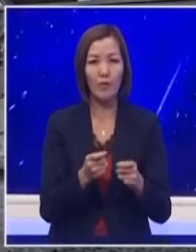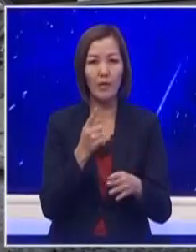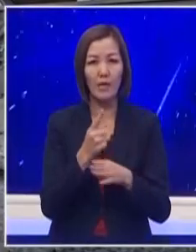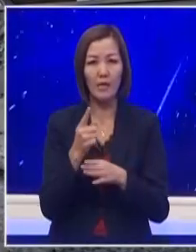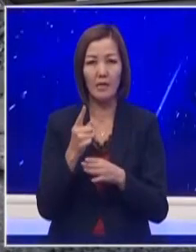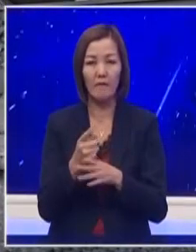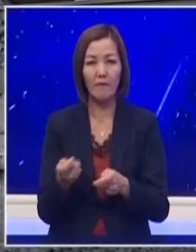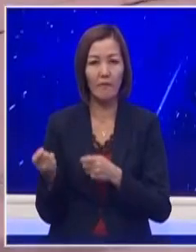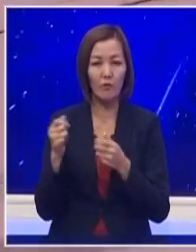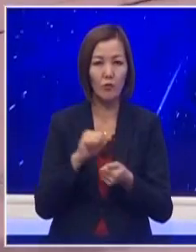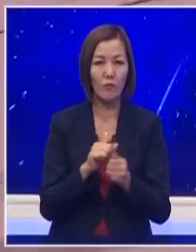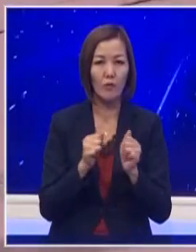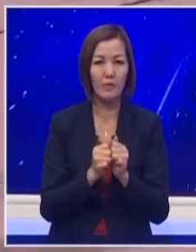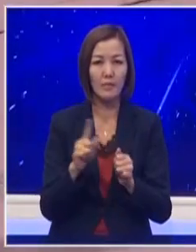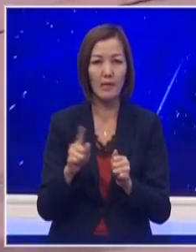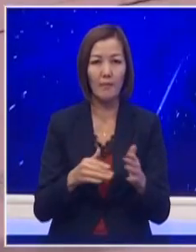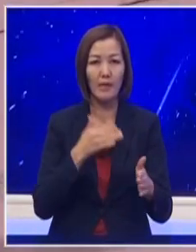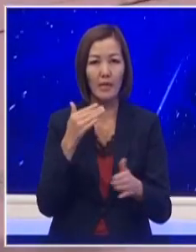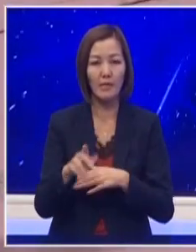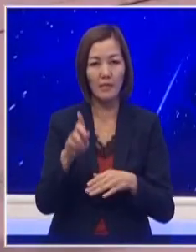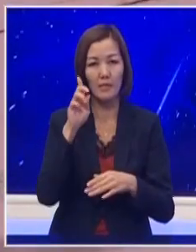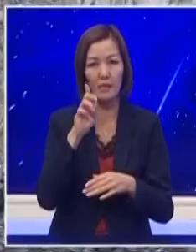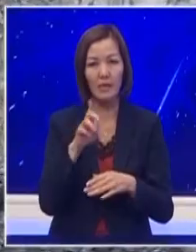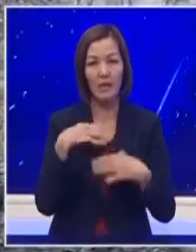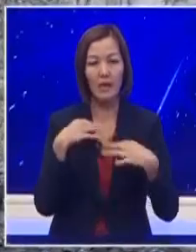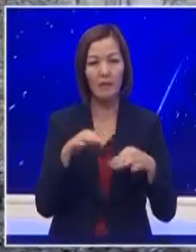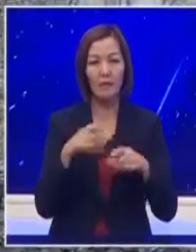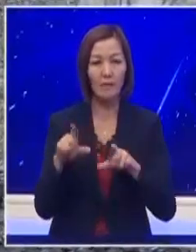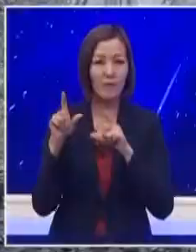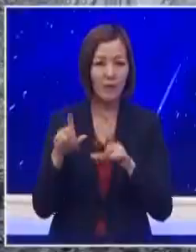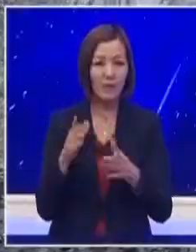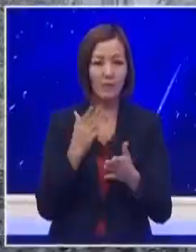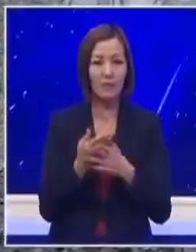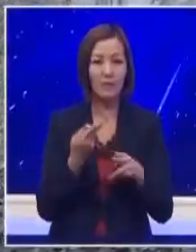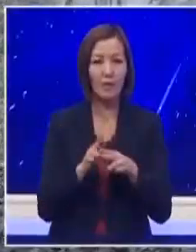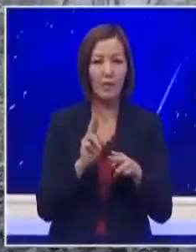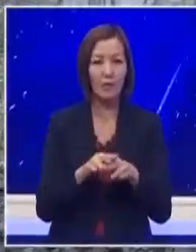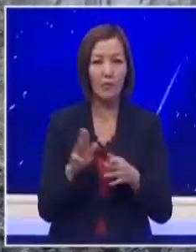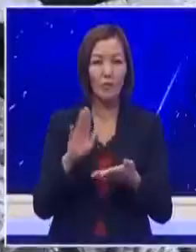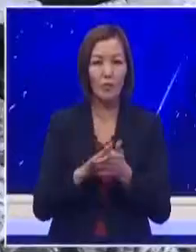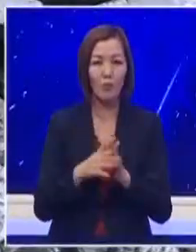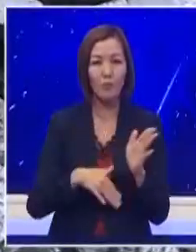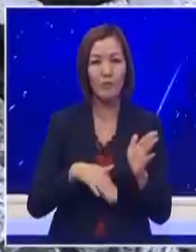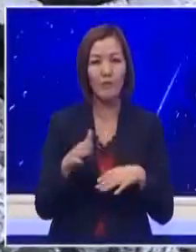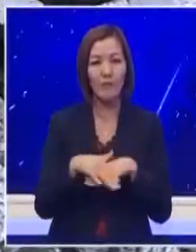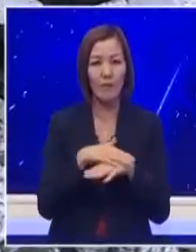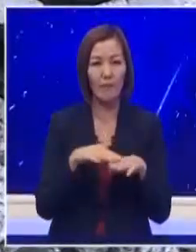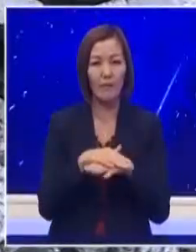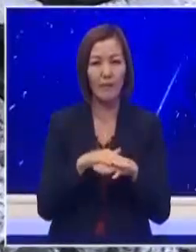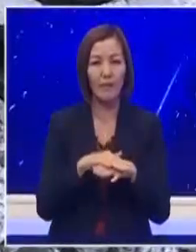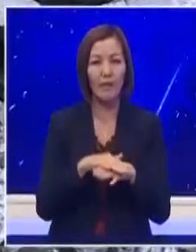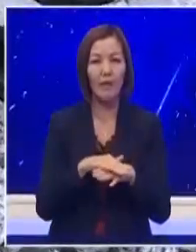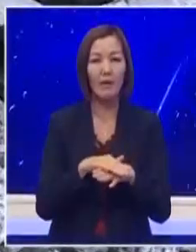ограничению вывоза твердого топлива за пределы страны автомобильным транспортом К тому же для удобства граждан прорабатываются